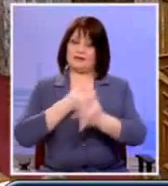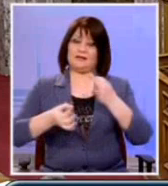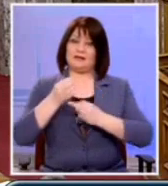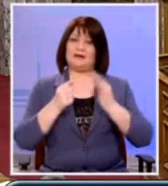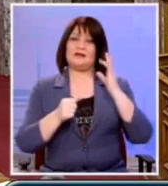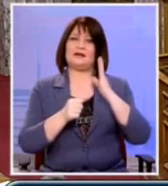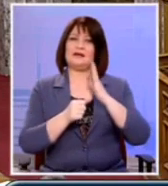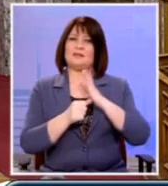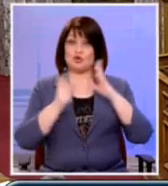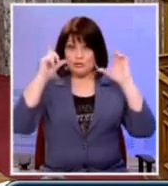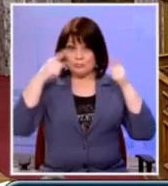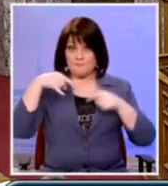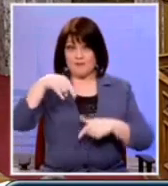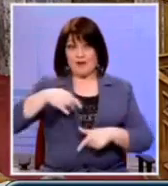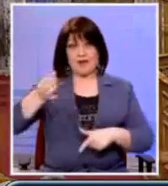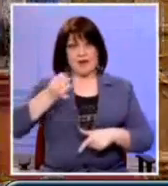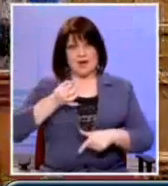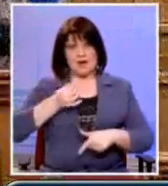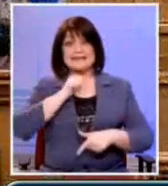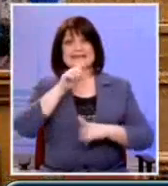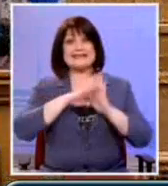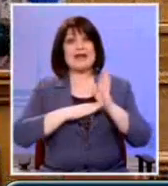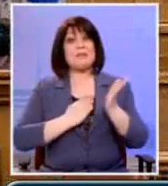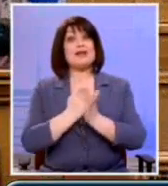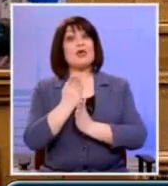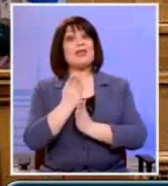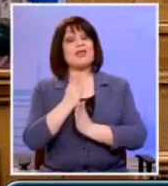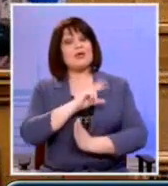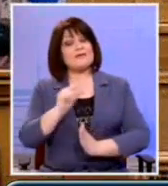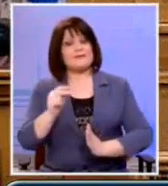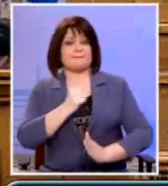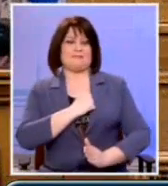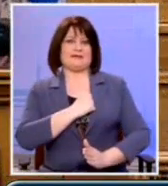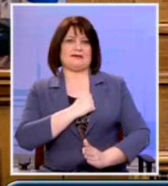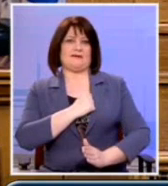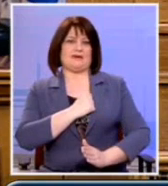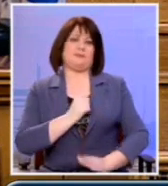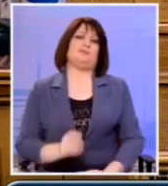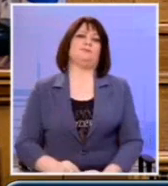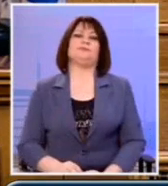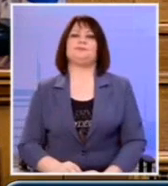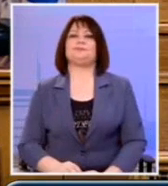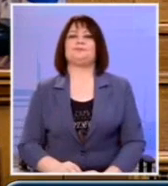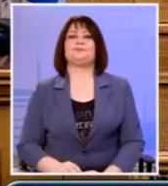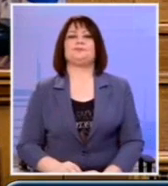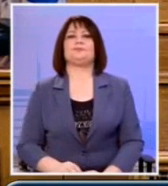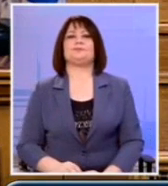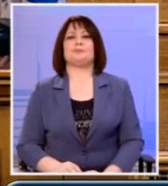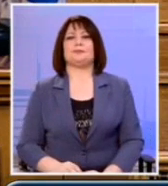πρόεδρος της Ελληνικής Δημοκρατίας ως αρχή του συνταγματικού δικαίου. Η αρχή δηλαδή της